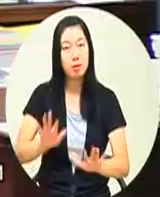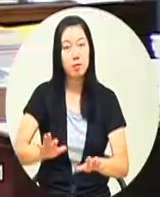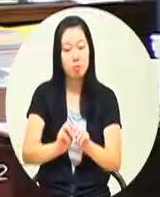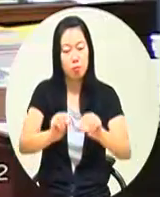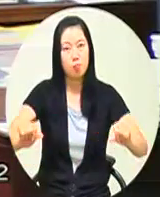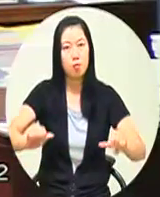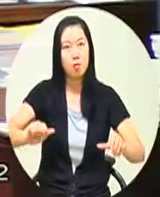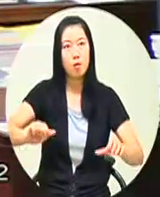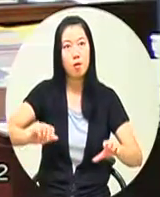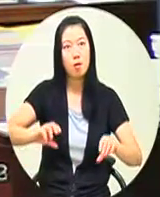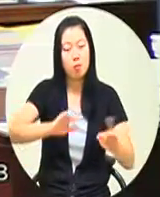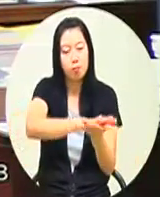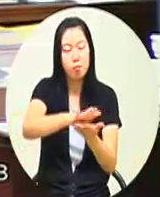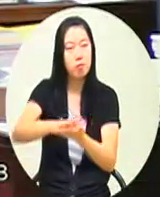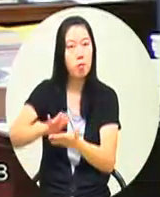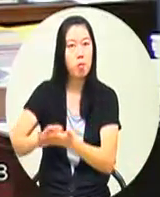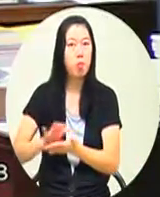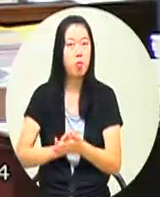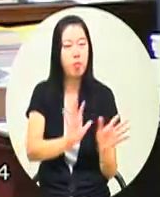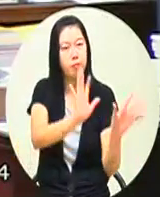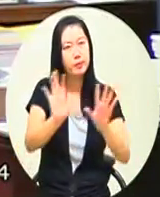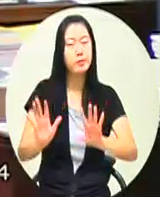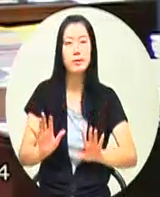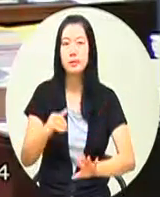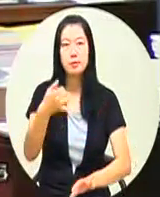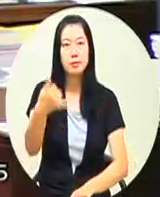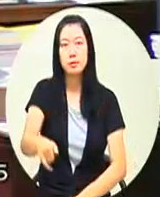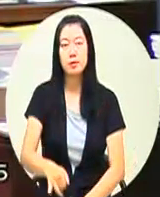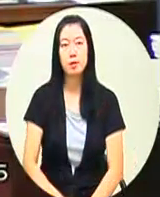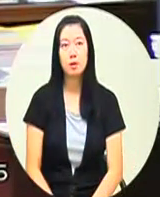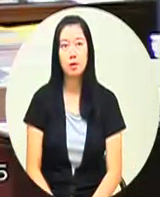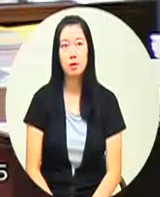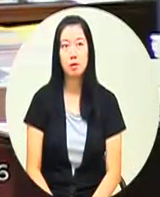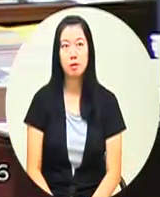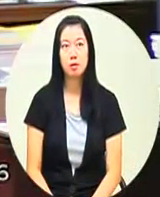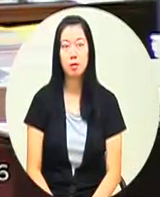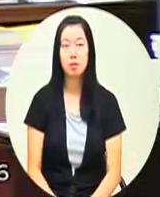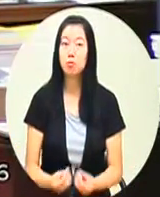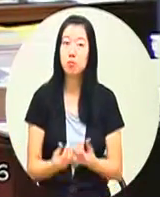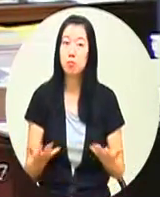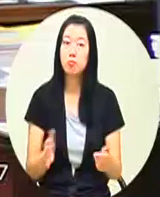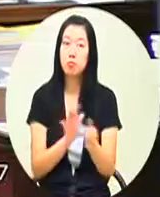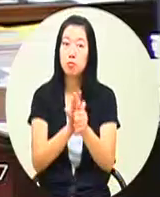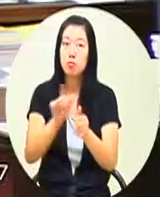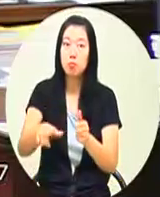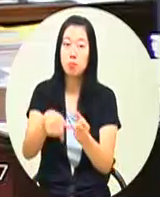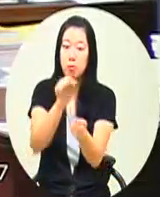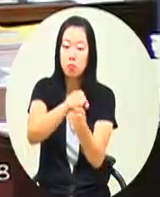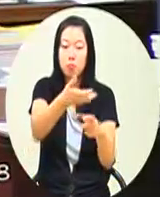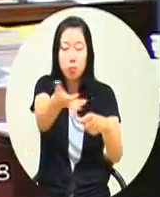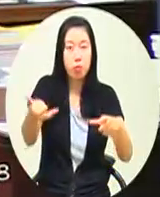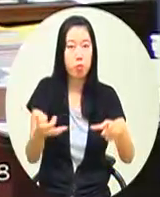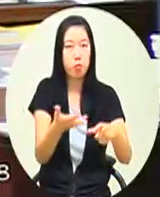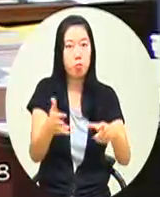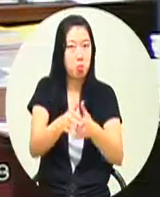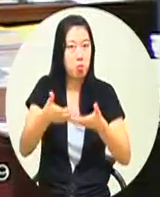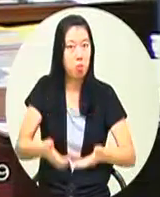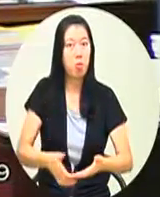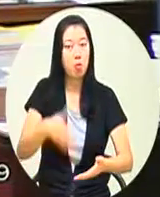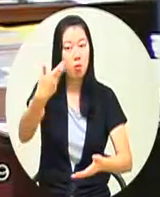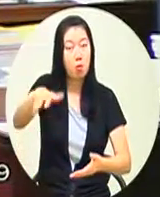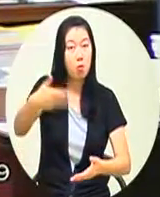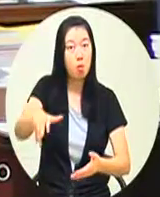况的确不是那么理想。好，那怎么样去确保我们大高雄澄清湖这么一个重要的水源的一个的状况？